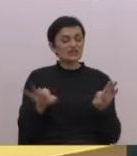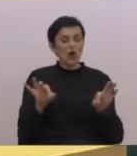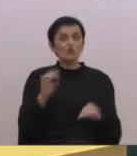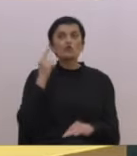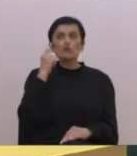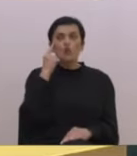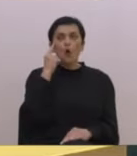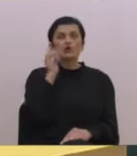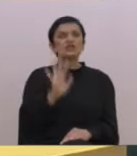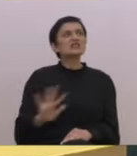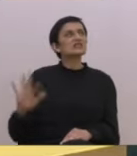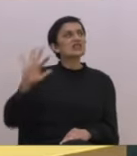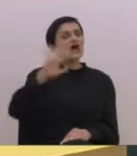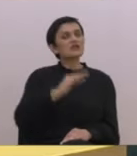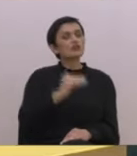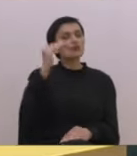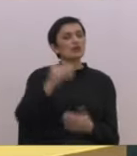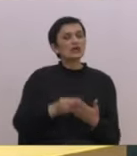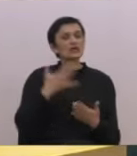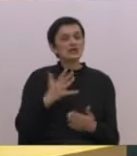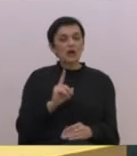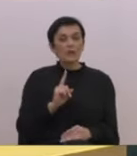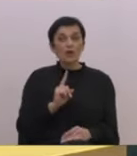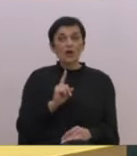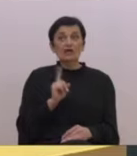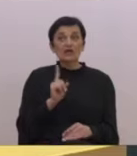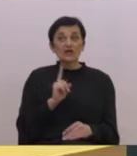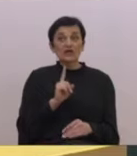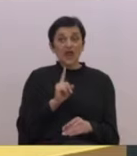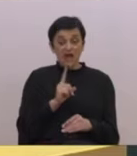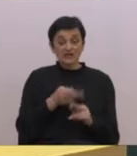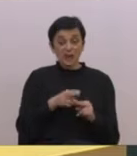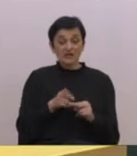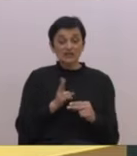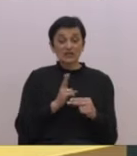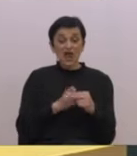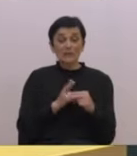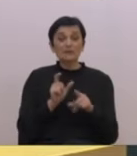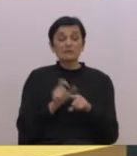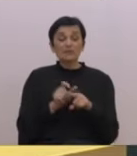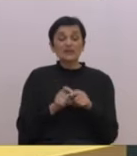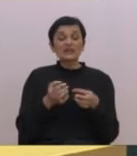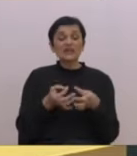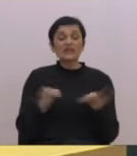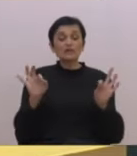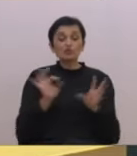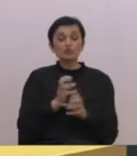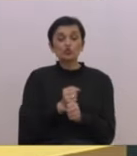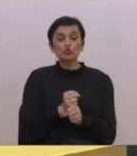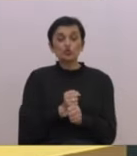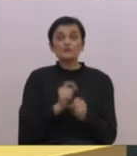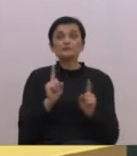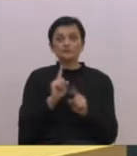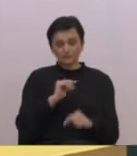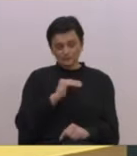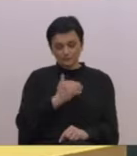გვგონია დასავლური ღირებულებები. რაც ამას ხელს უშლის, რაც სიტყვის თავისუფლებას ზღუდავს, რაც